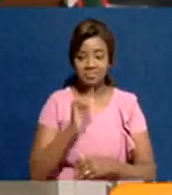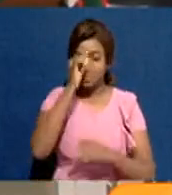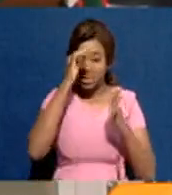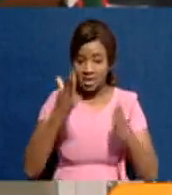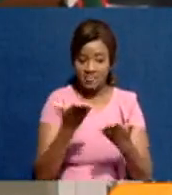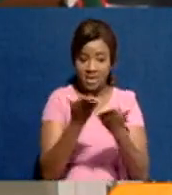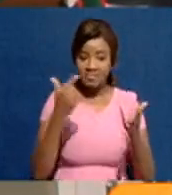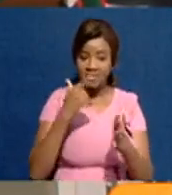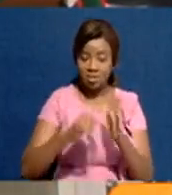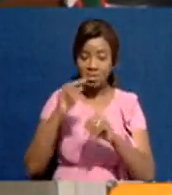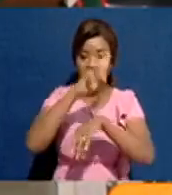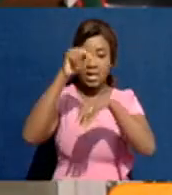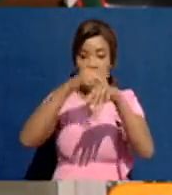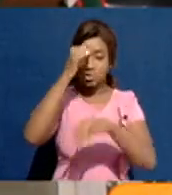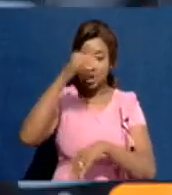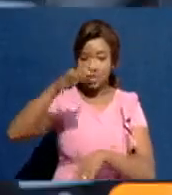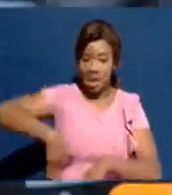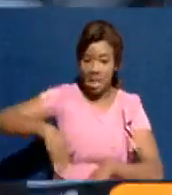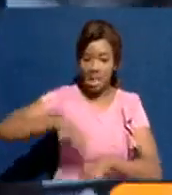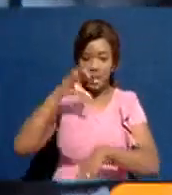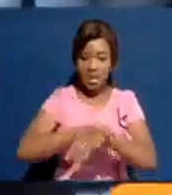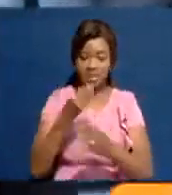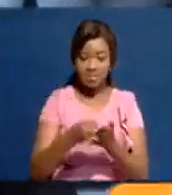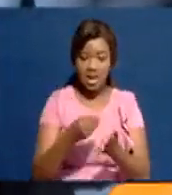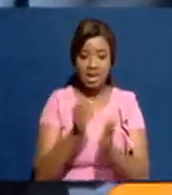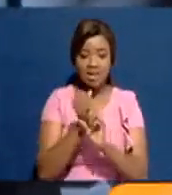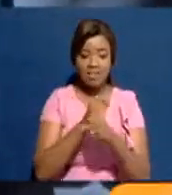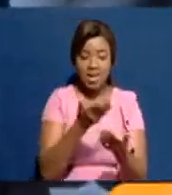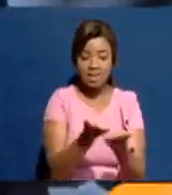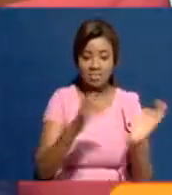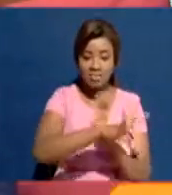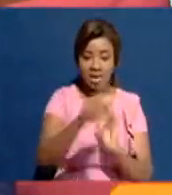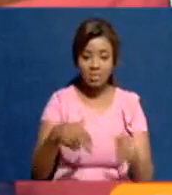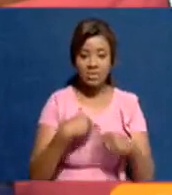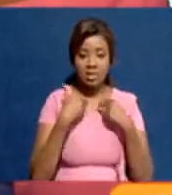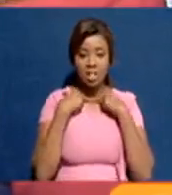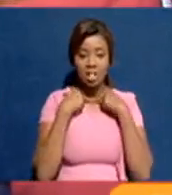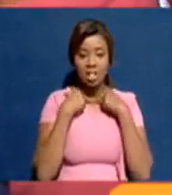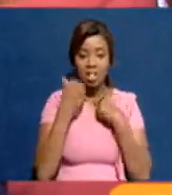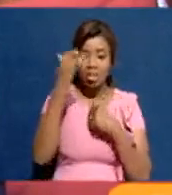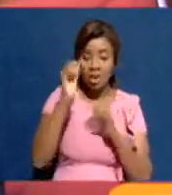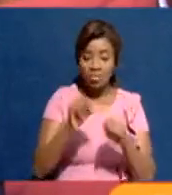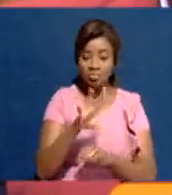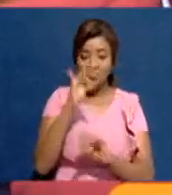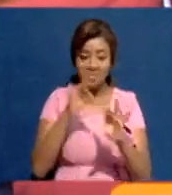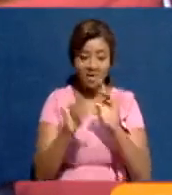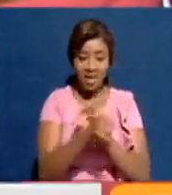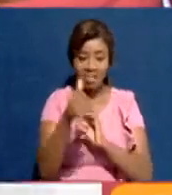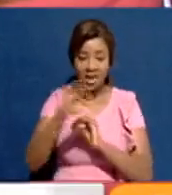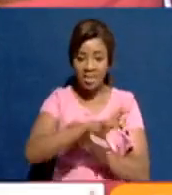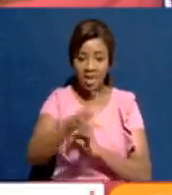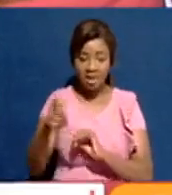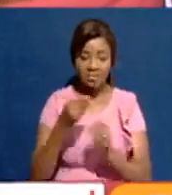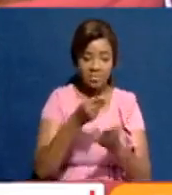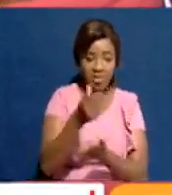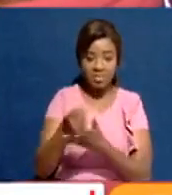wanasema kuchelewa kwa serikali kuu kutoa fedha mapema unaziweka kaunti kwenye njia panda. You find other counties are not able to pay salaries,